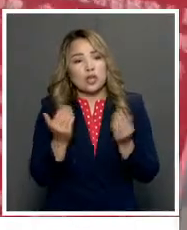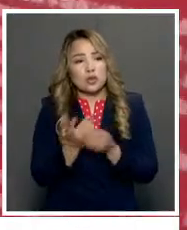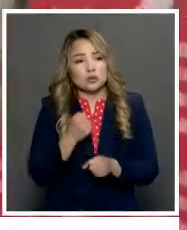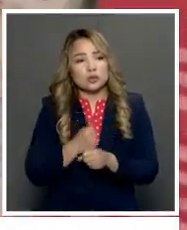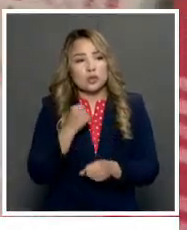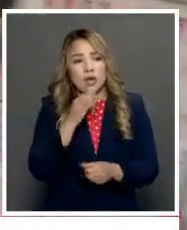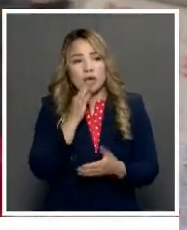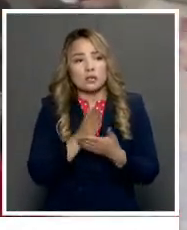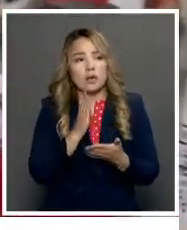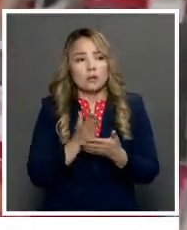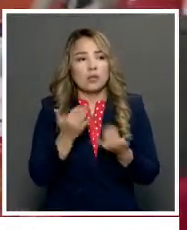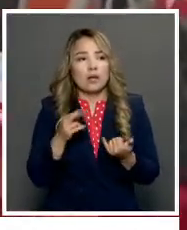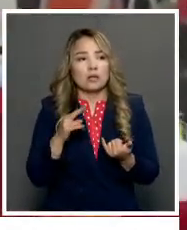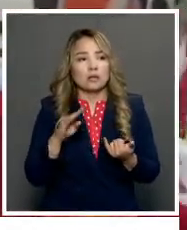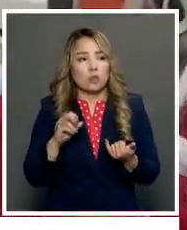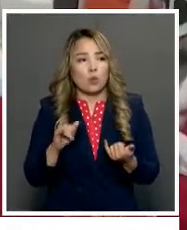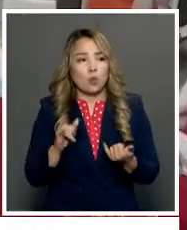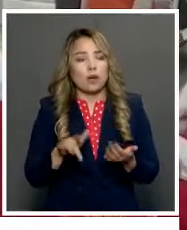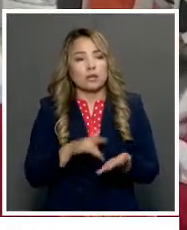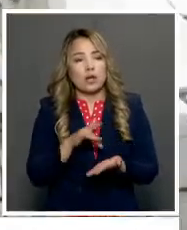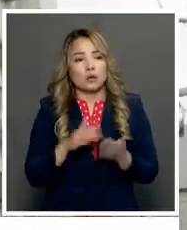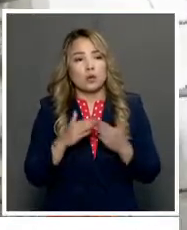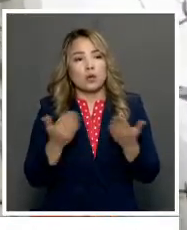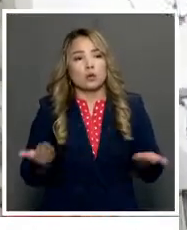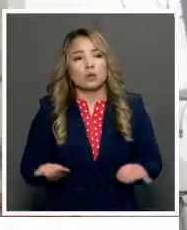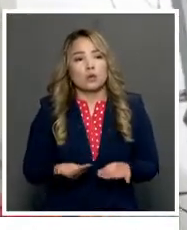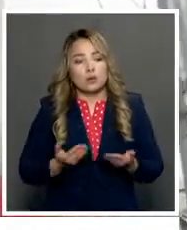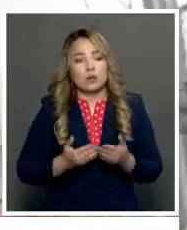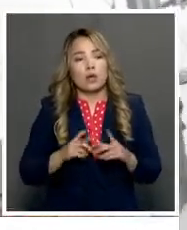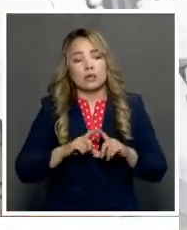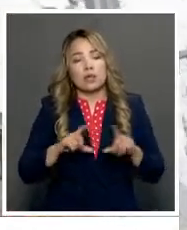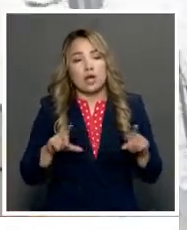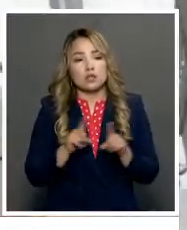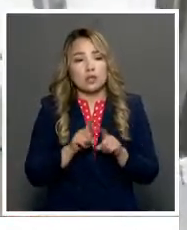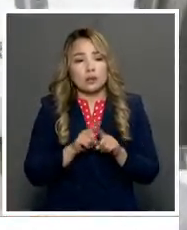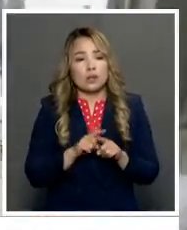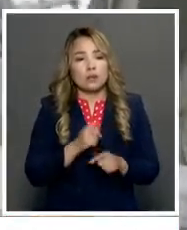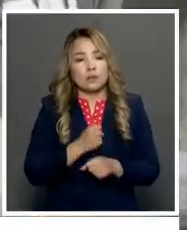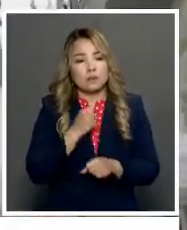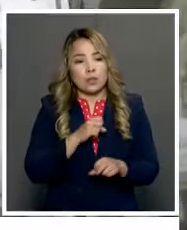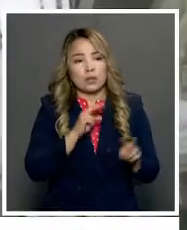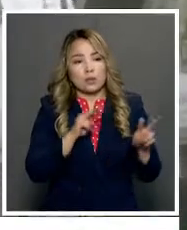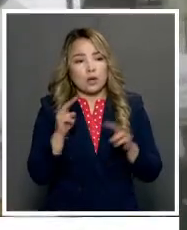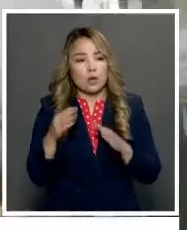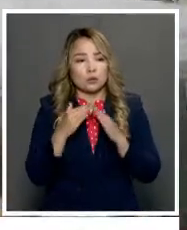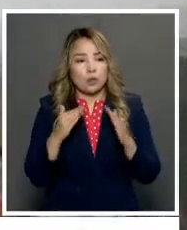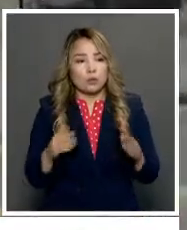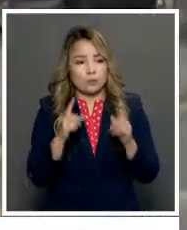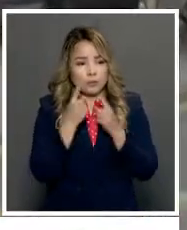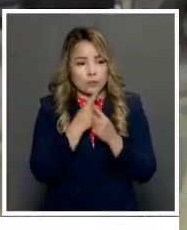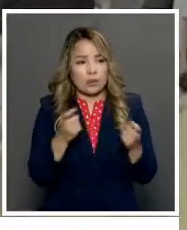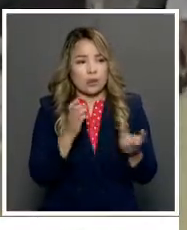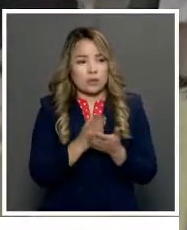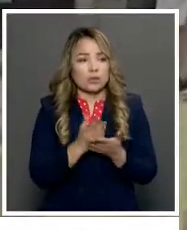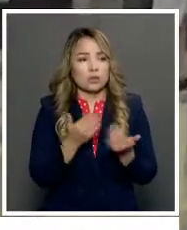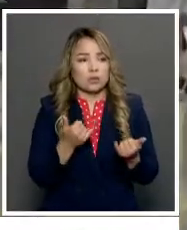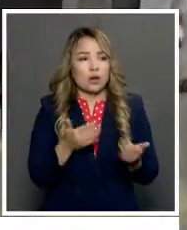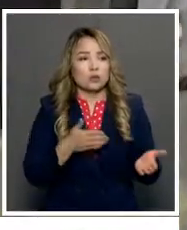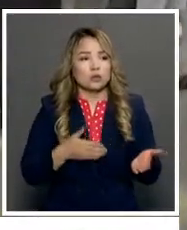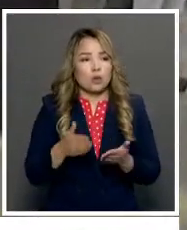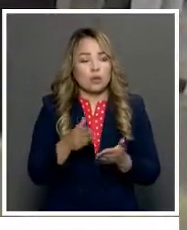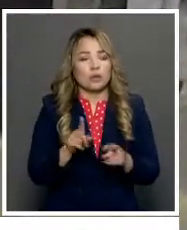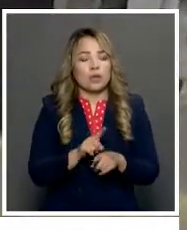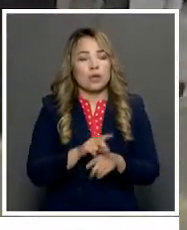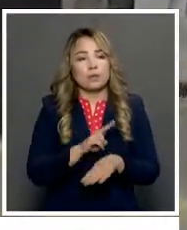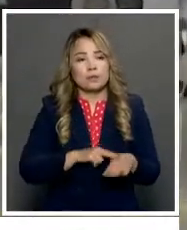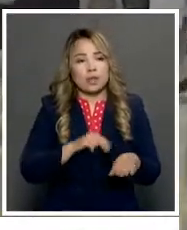Цзянцзю провинциясындағы Янчжоу қаласында тұрғын үй кешендері бақылауға алынып, адамдарға үйден шығуға тыйым салынды. Бұған қоса жолдарға инспекция